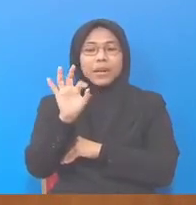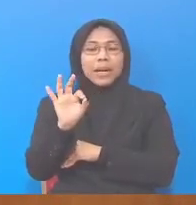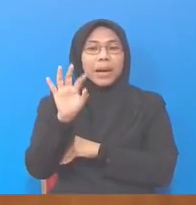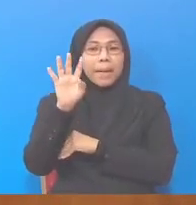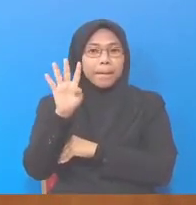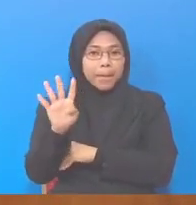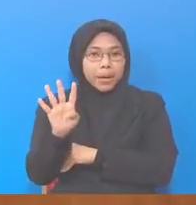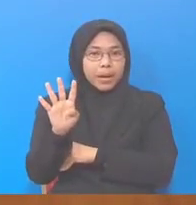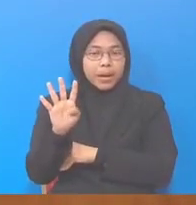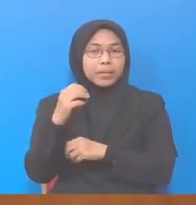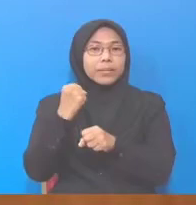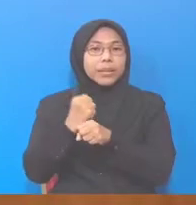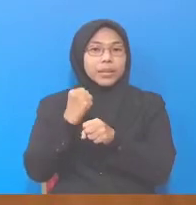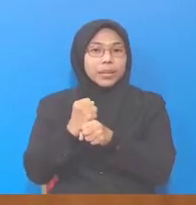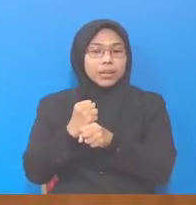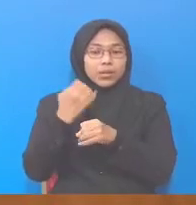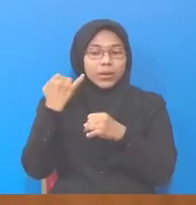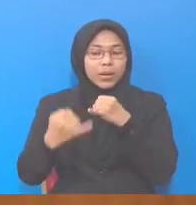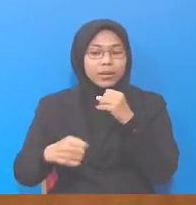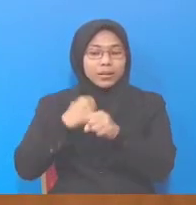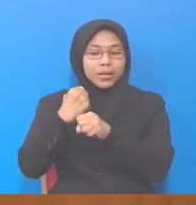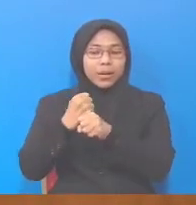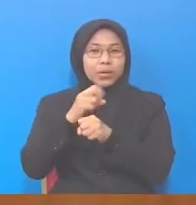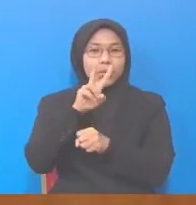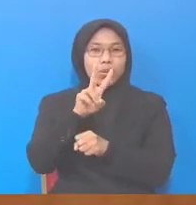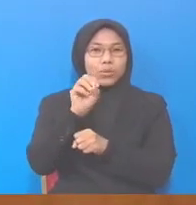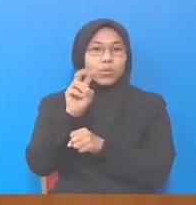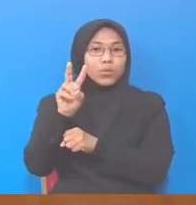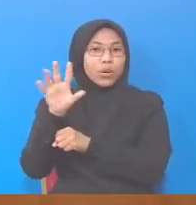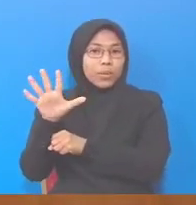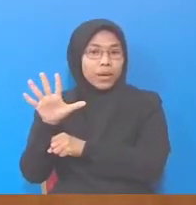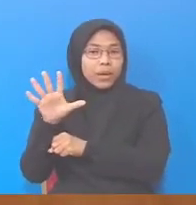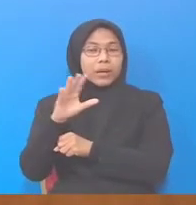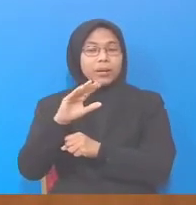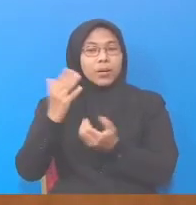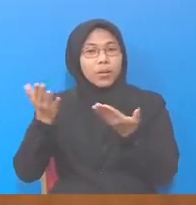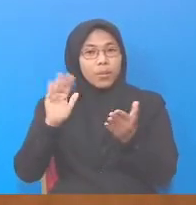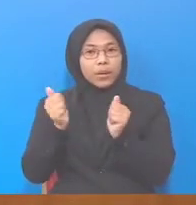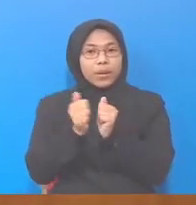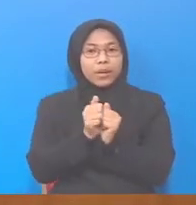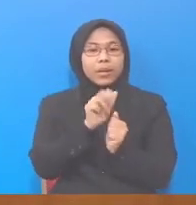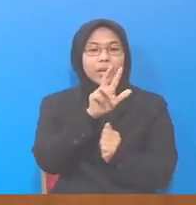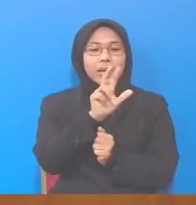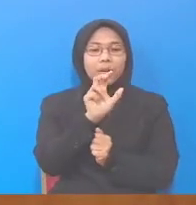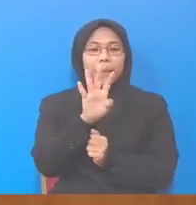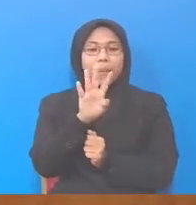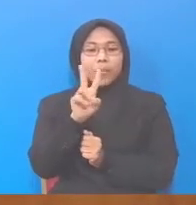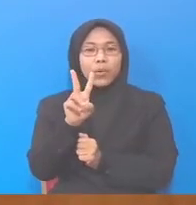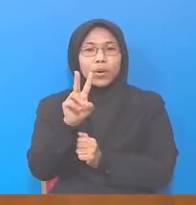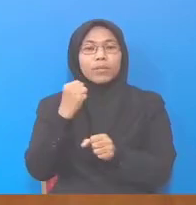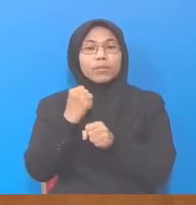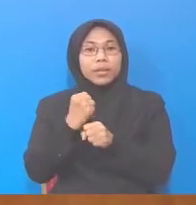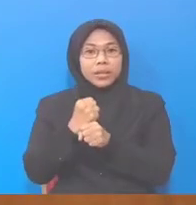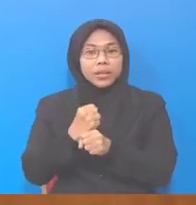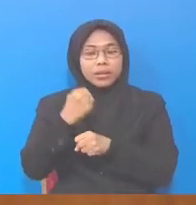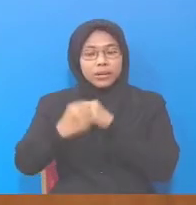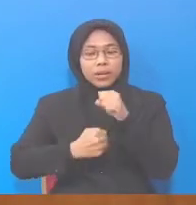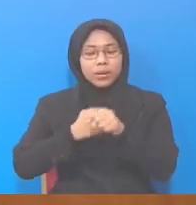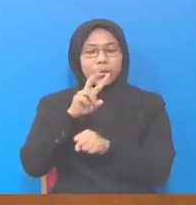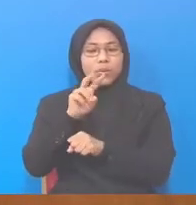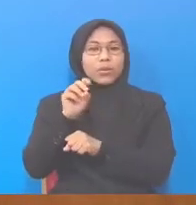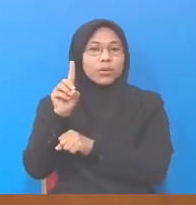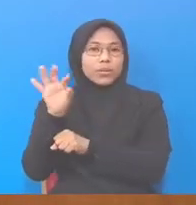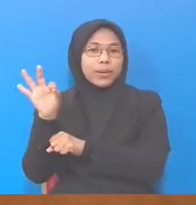394 pekerja pada akhir tahun 25 berbanding 342 pekerja pada